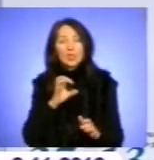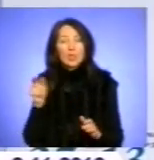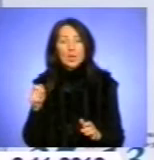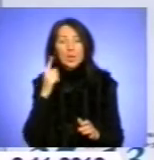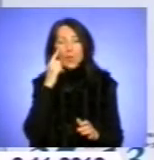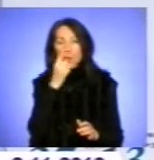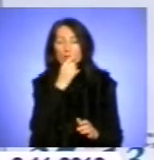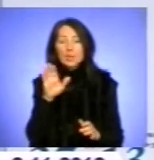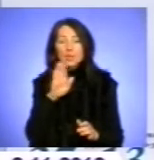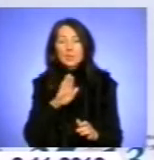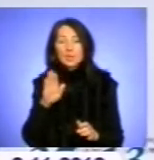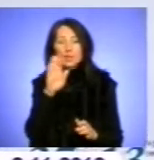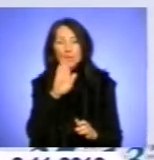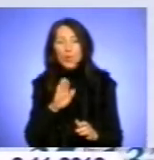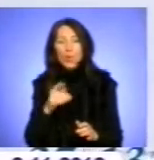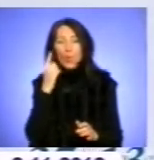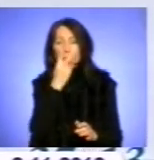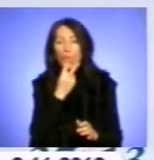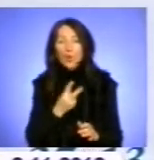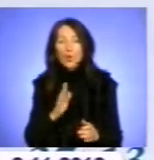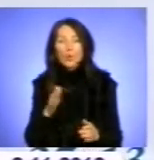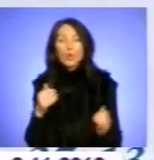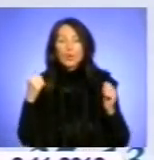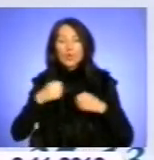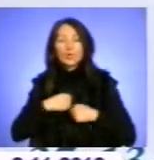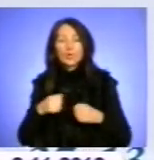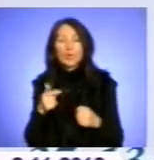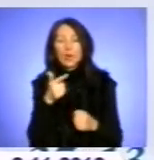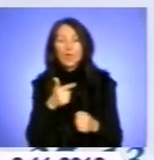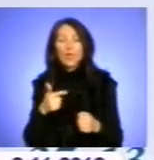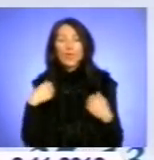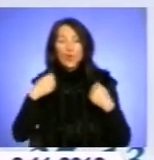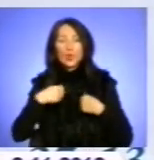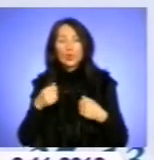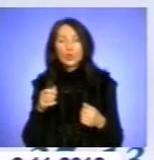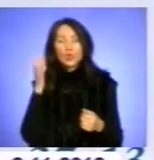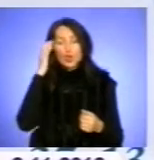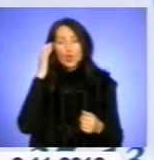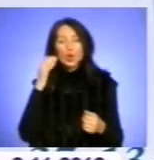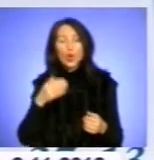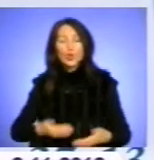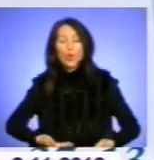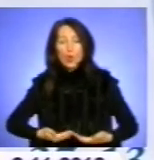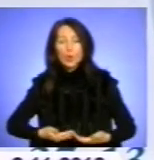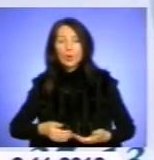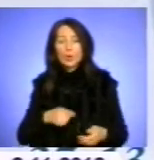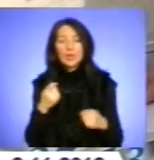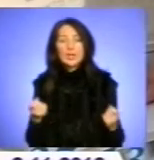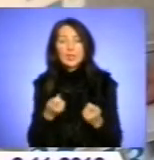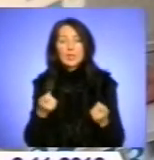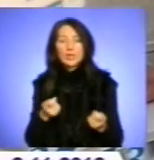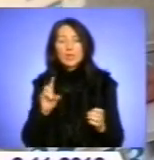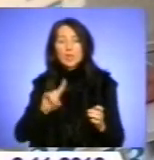статура середня. Була одягнута в балонову куртку чорного кольору, коротку, і джинсові штани